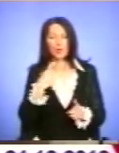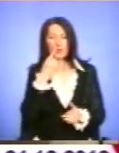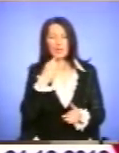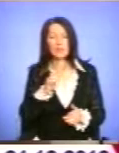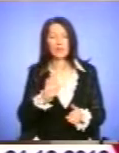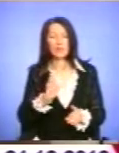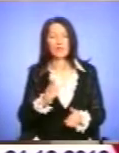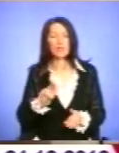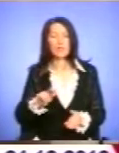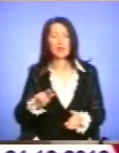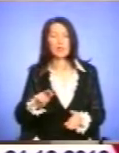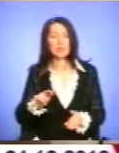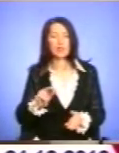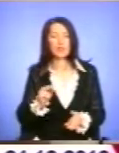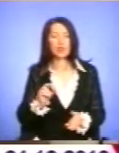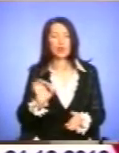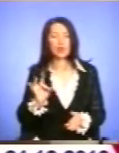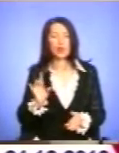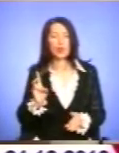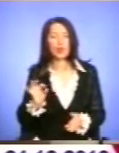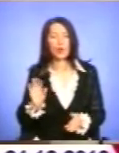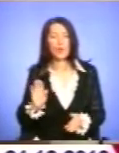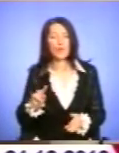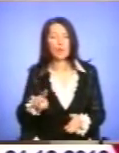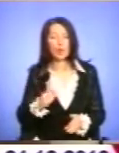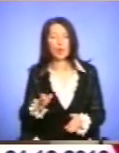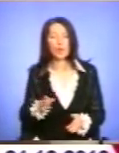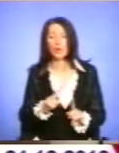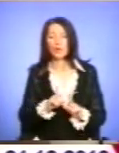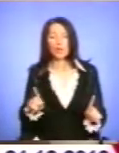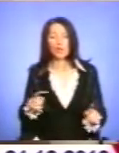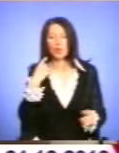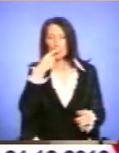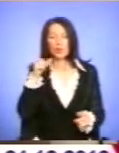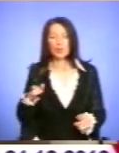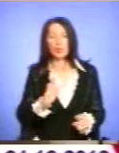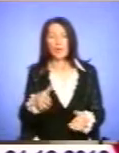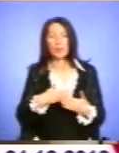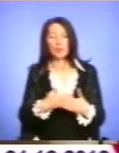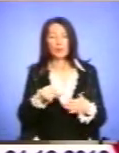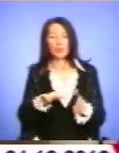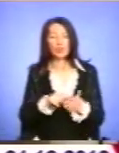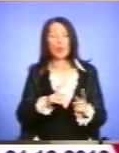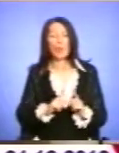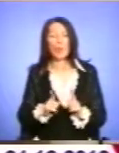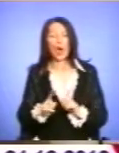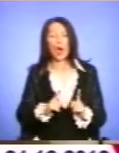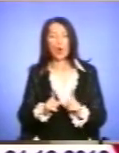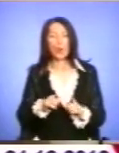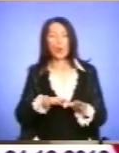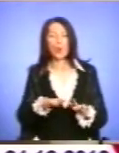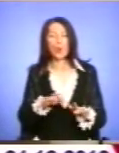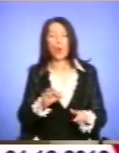В'ячеслав Чорновіл був феноменальною особистістю. Він був активним учасником руху опору проти репресивного режиму,